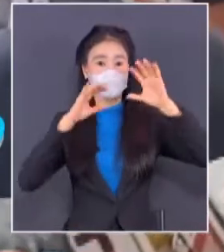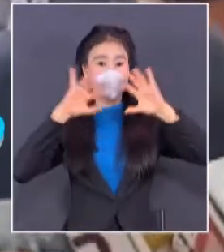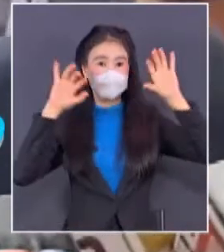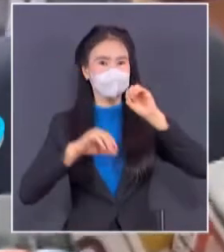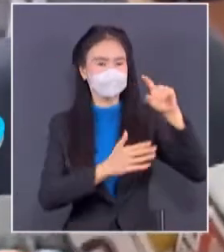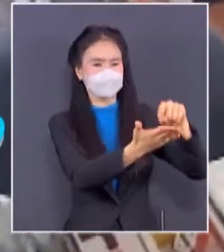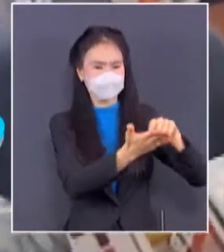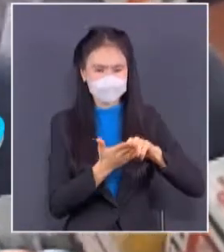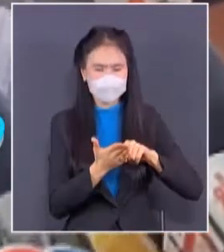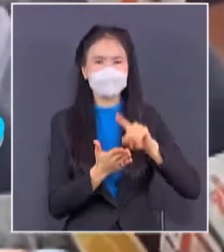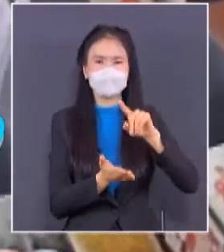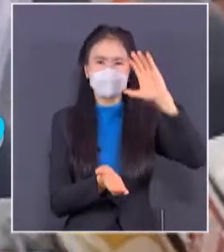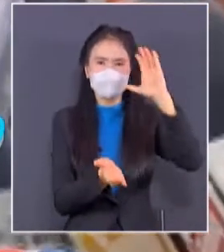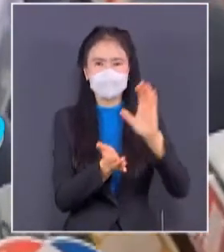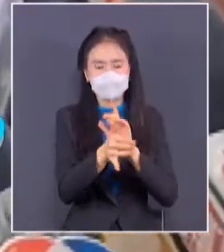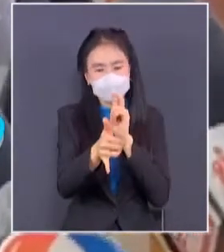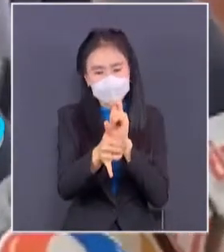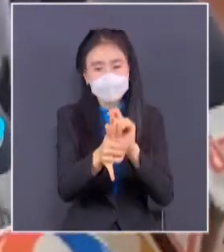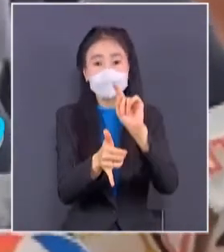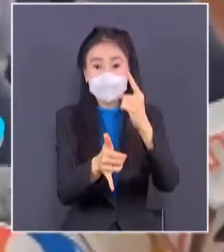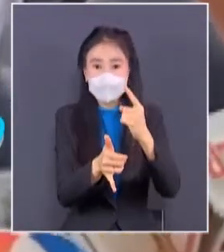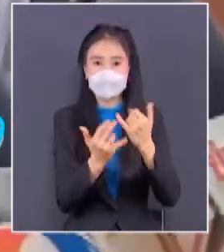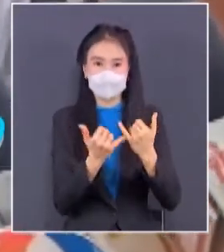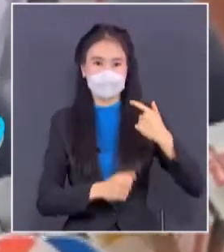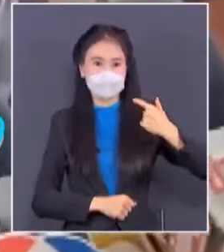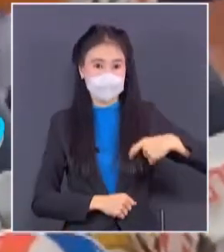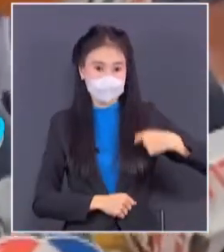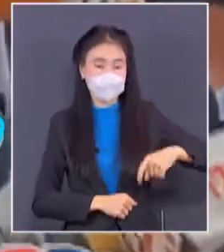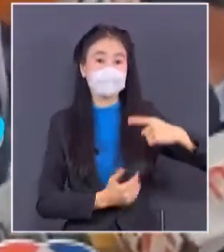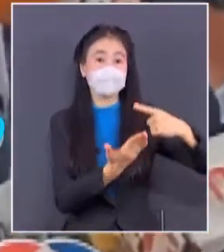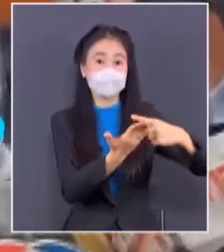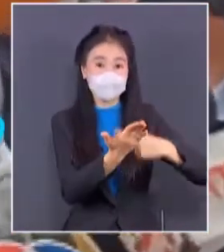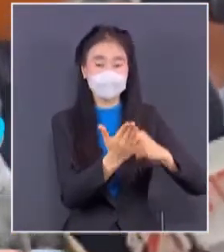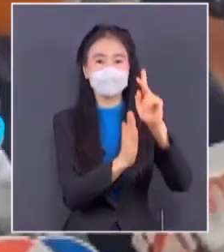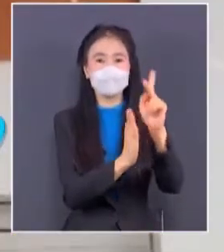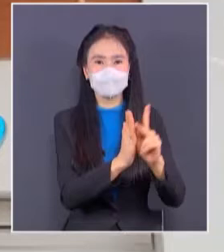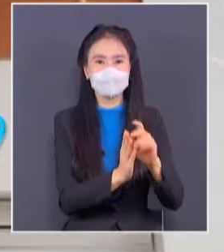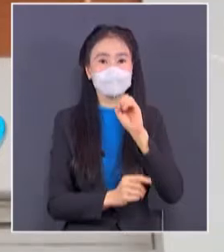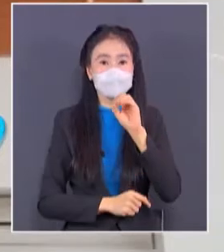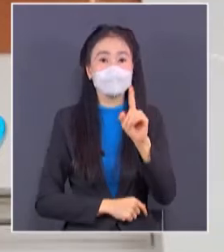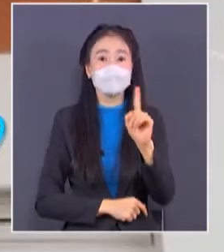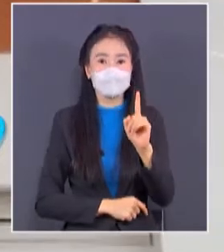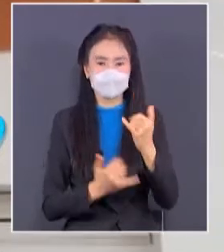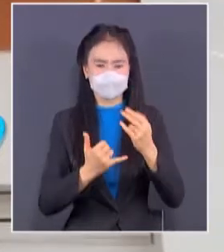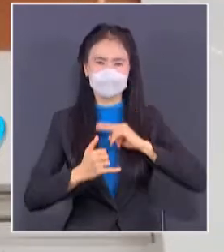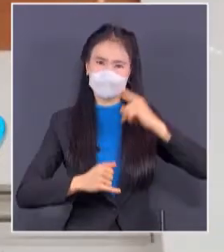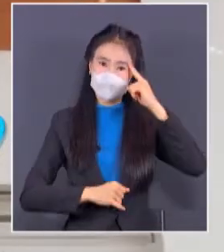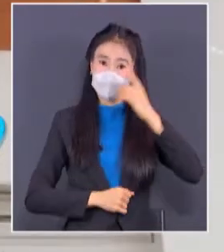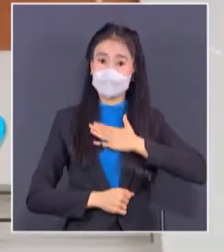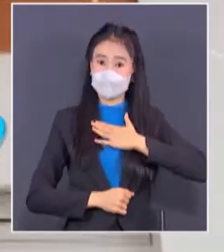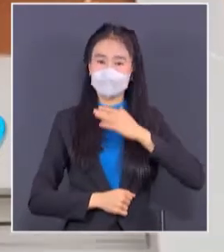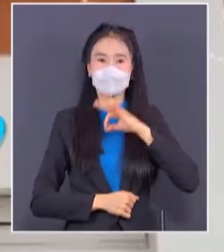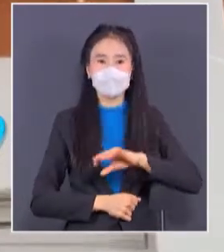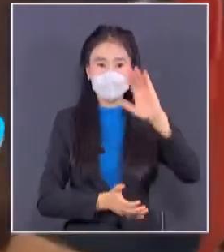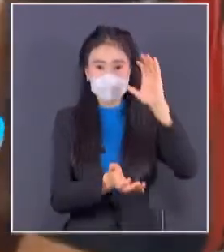นมาให้สอบปากคำเพิ่มเติมทนายความและที่ปรึกษาคดีบอกอย่างนี้ครับบอกว่า ส่วนตัวเนี่ยมองว่าพนักงานสอบสวนได้สอบ